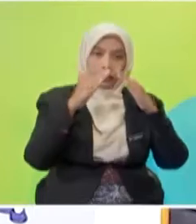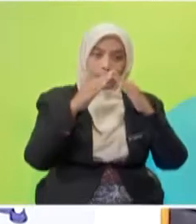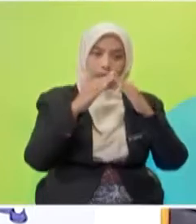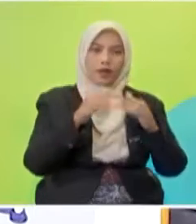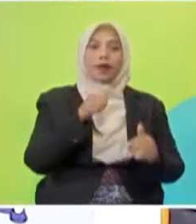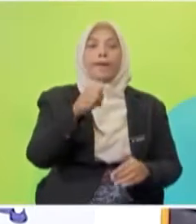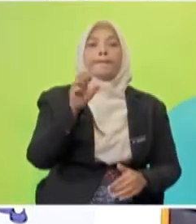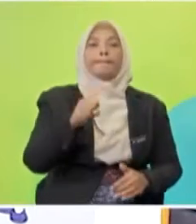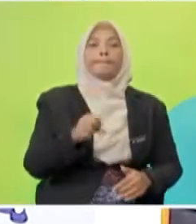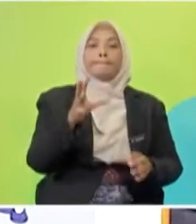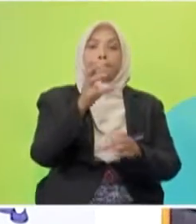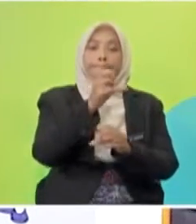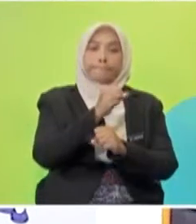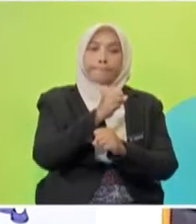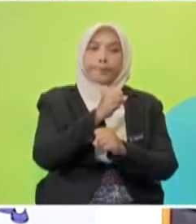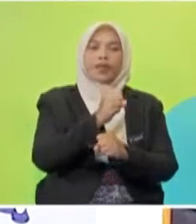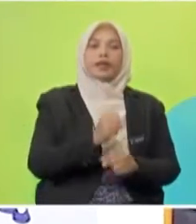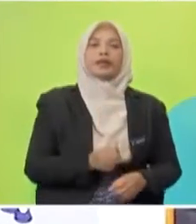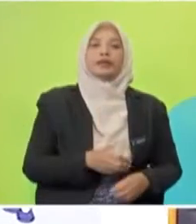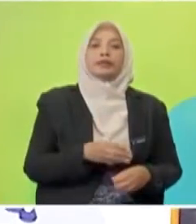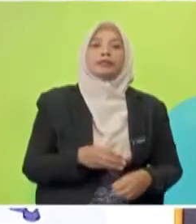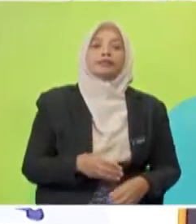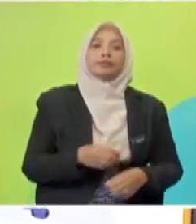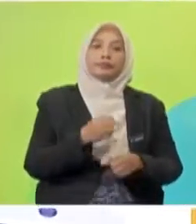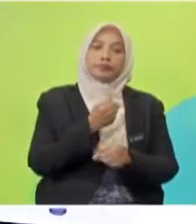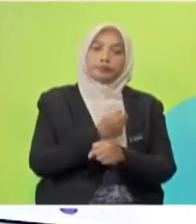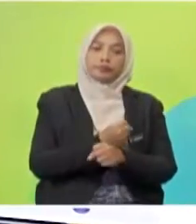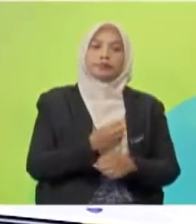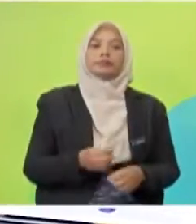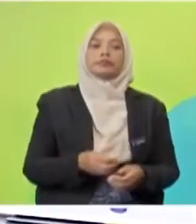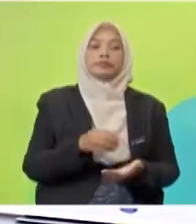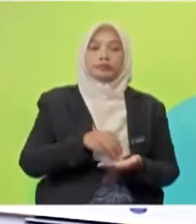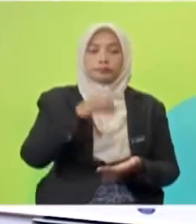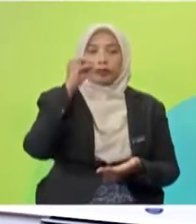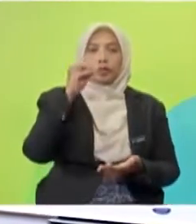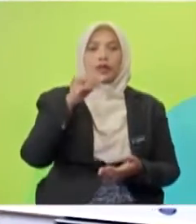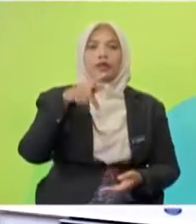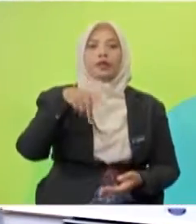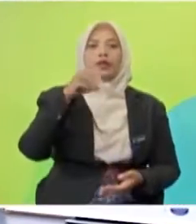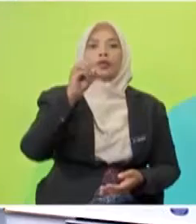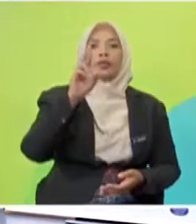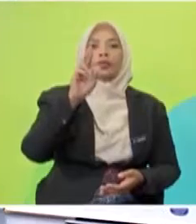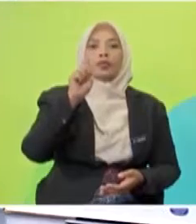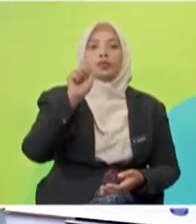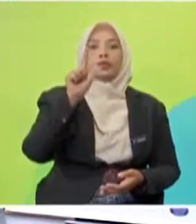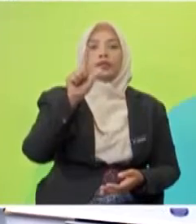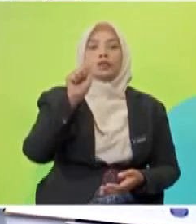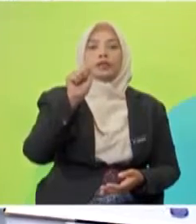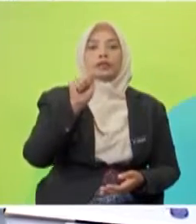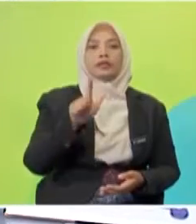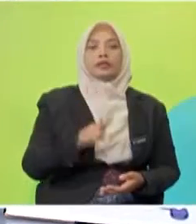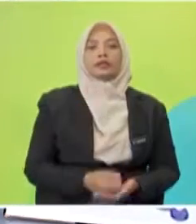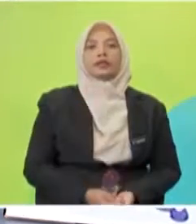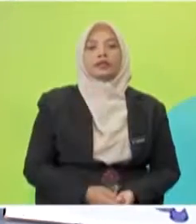dapatkan sumber bahan pembelajaran kita pada hari ini di dalam portal rasmi Sumberku KPM. Di situ mereka